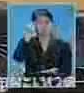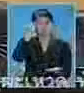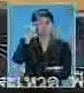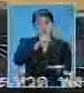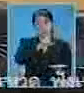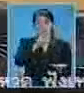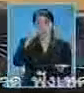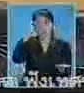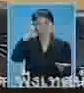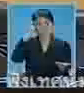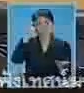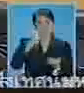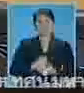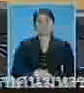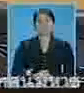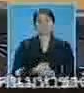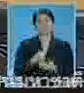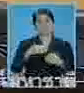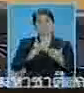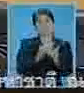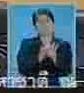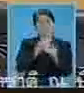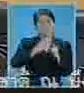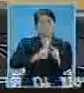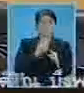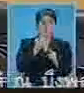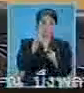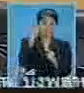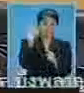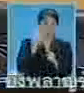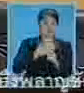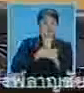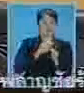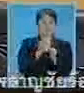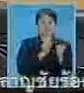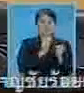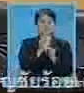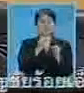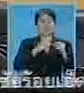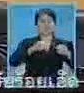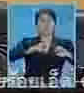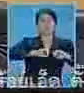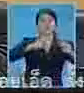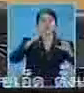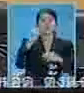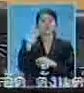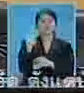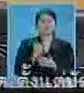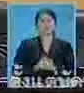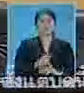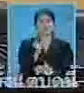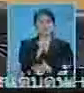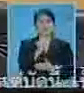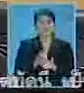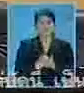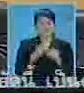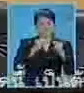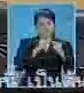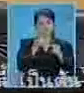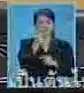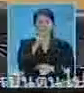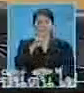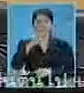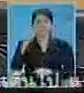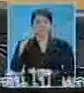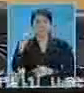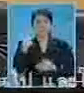นามเมื่อประมาณเดือนที่แล้วเนี่ยครับผมยกตัวอย่างให้ชัดๆเลยณวันที่คณะรัฐมนตรี